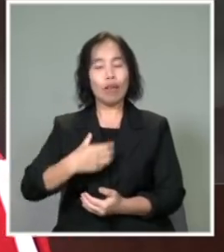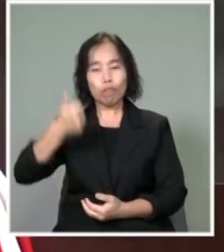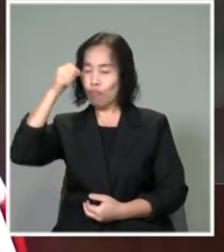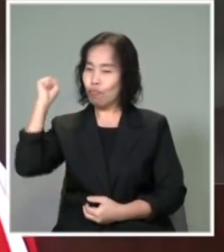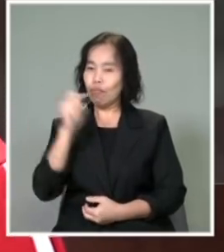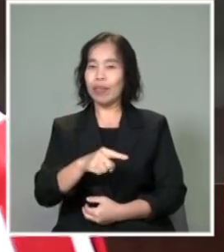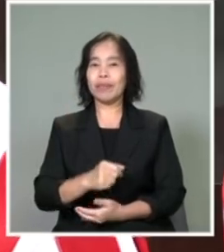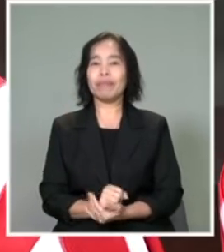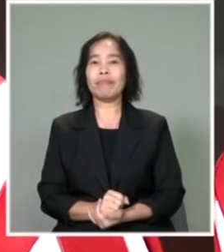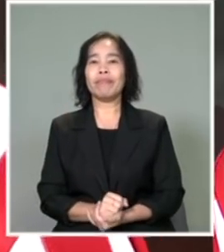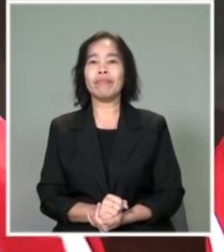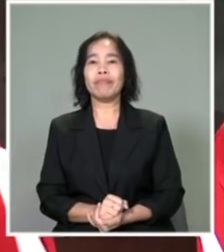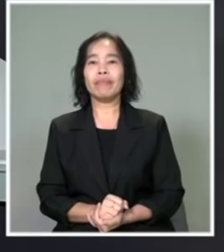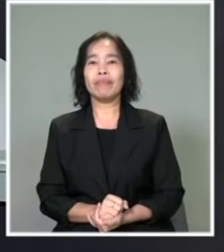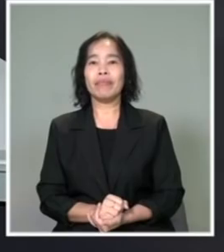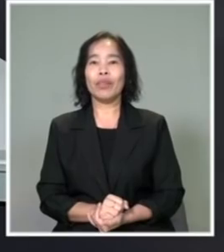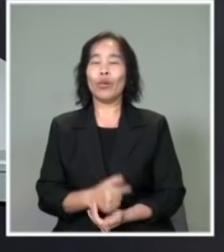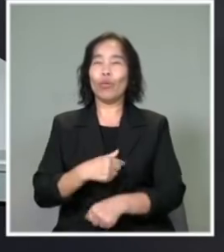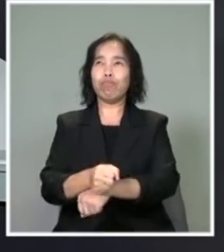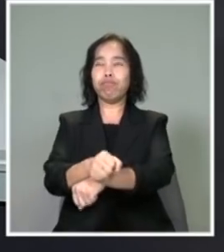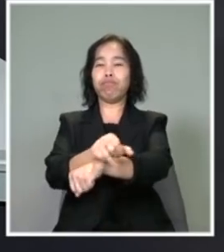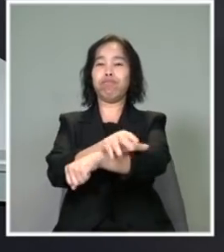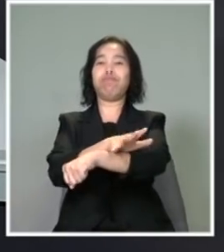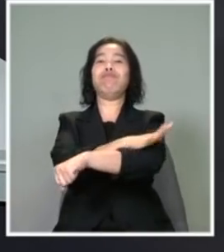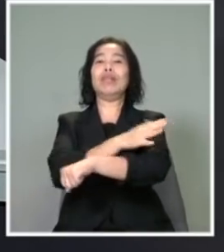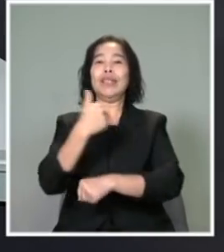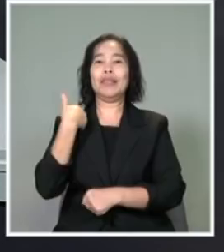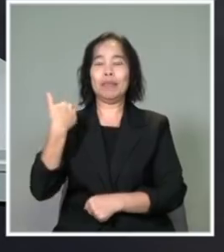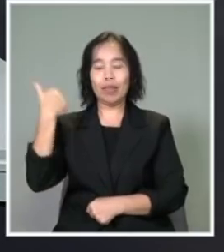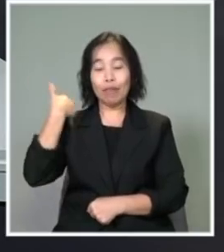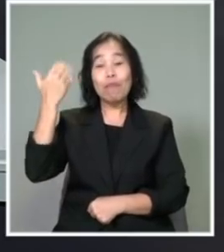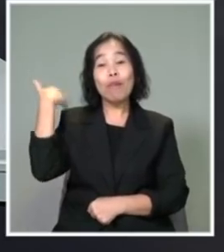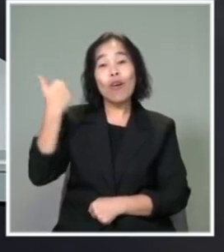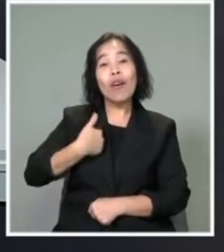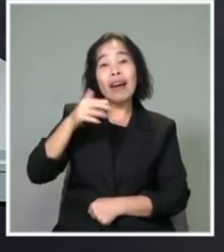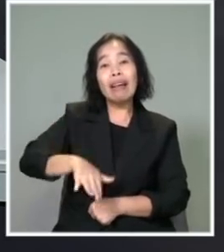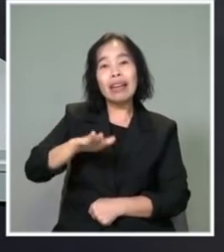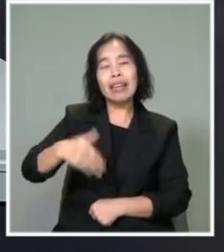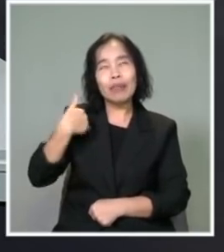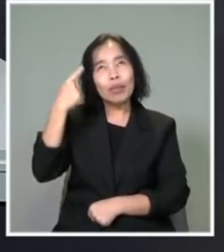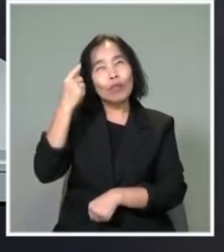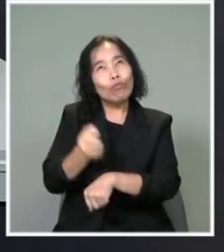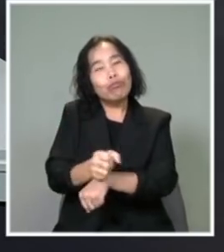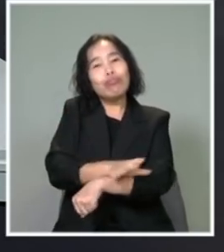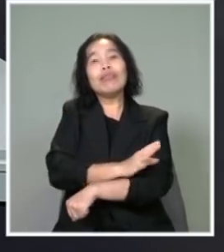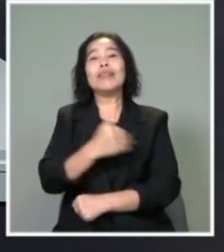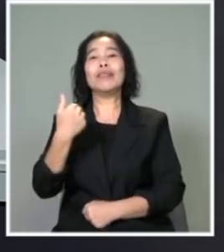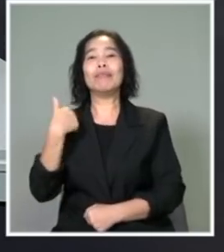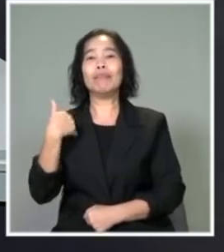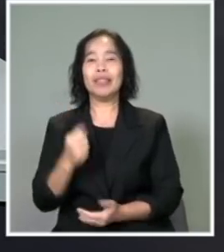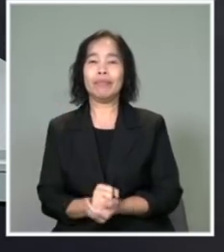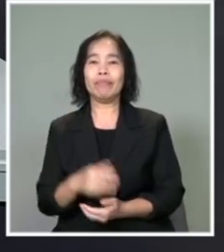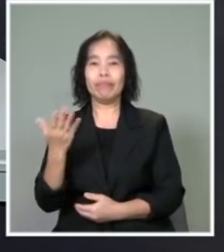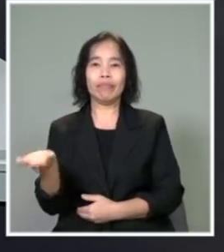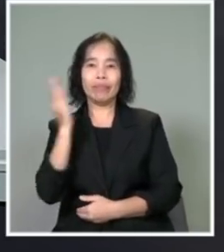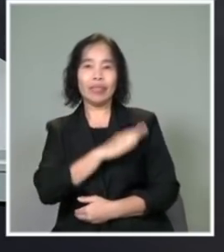ให้ได้ครับ ผมฟังแล้วผมขนลุกเหมือนผมย้อนกลับไปตอนเป็นเด็กตอนที่ยังเรียนอยู่นะอาจารย์นะฮะเขินมากนะฮะนั่นคือฝั่ง